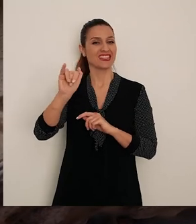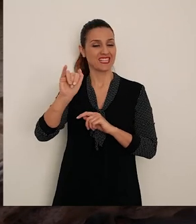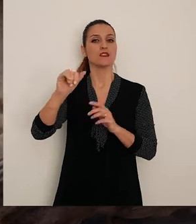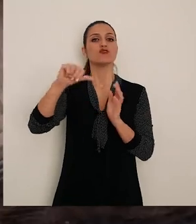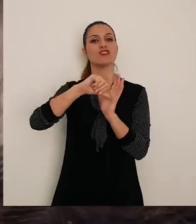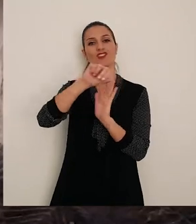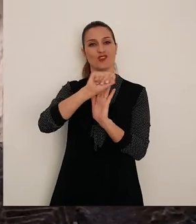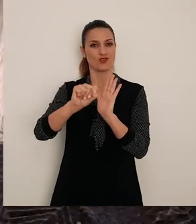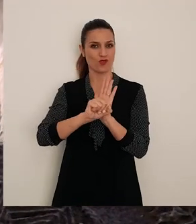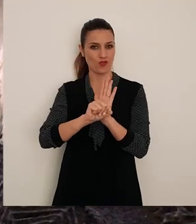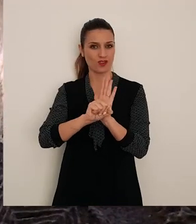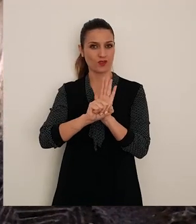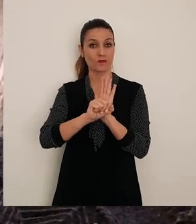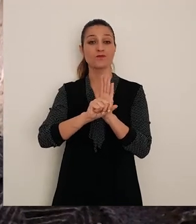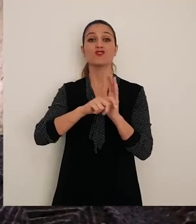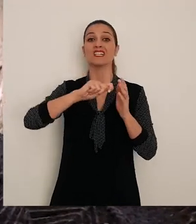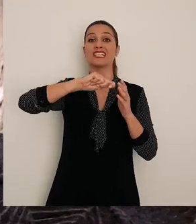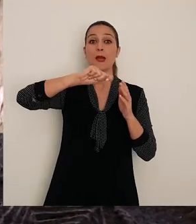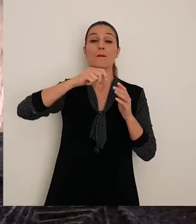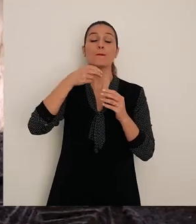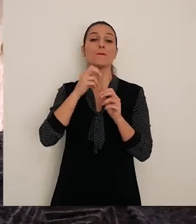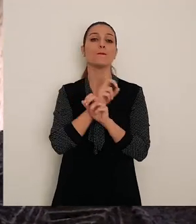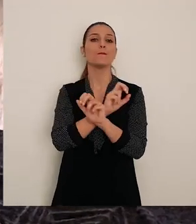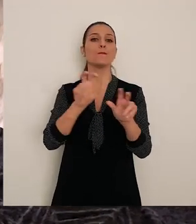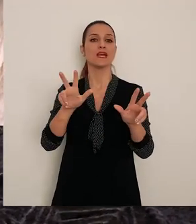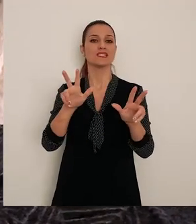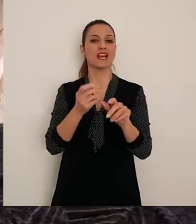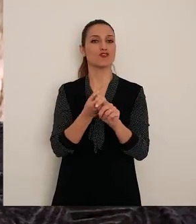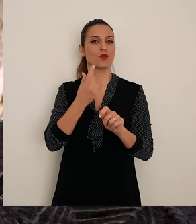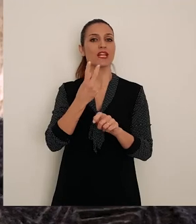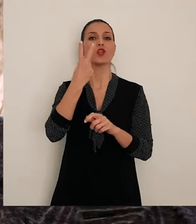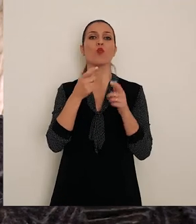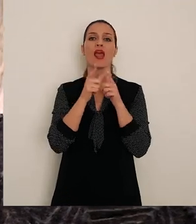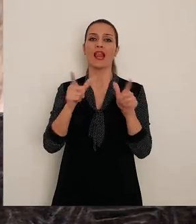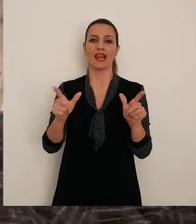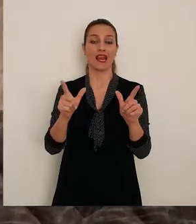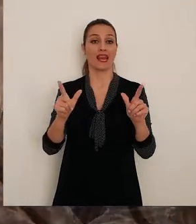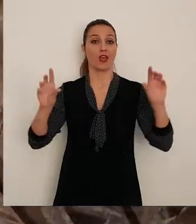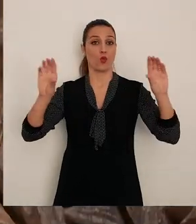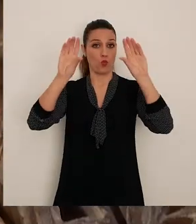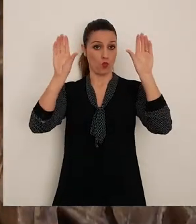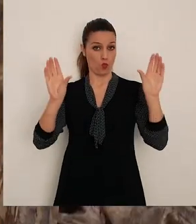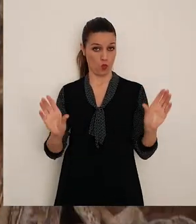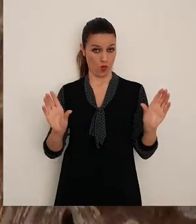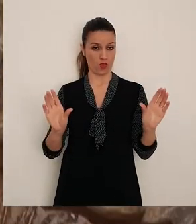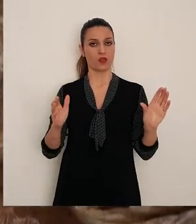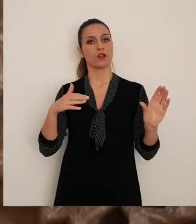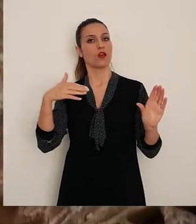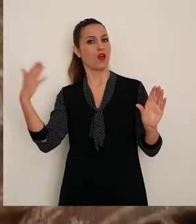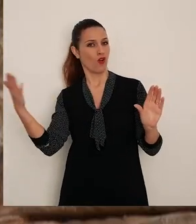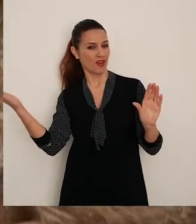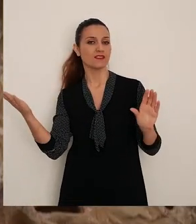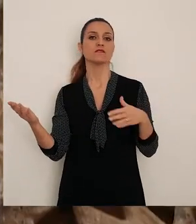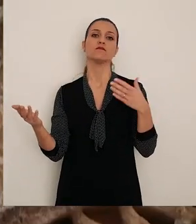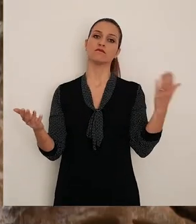Un messaggio antico scolpito sulla pietra è scritto in due differenti lingue, quella latina e quella orientale, per essere tramandato alle